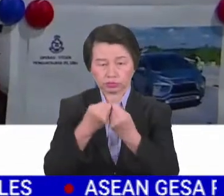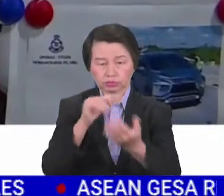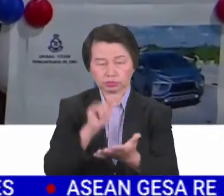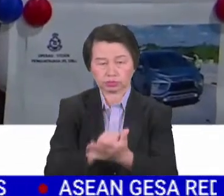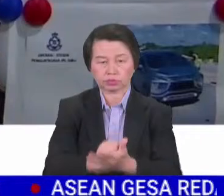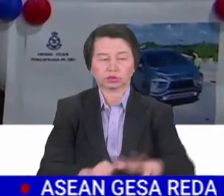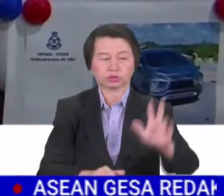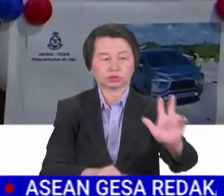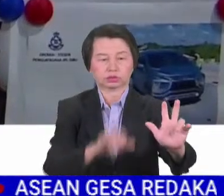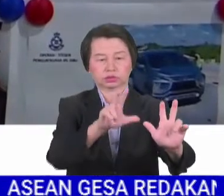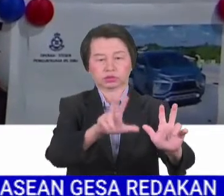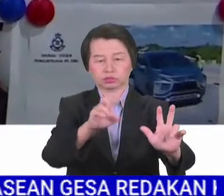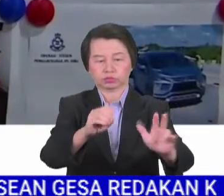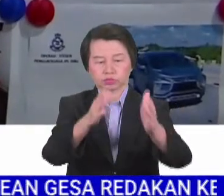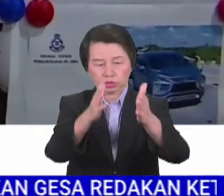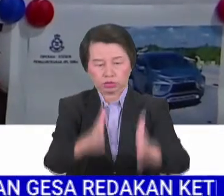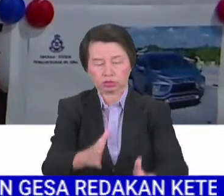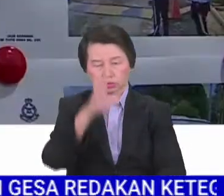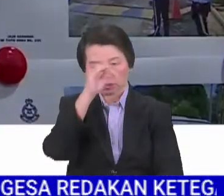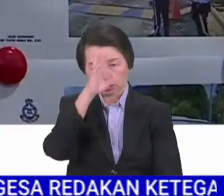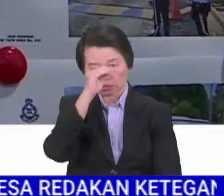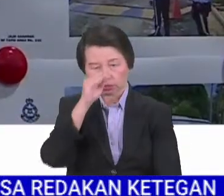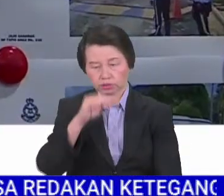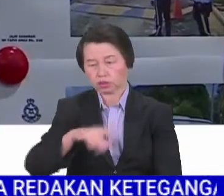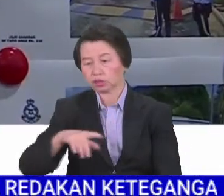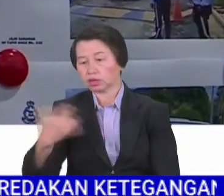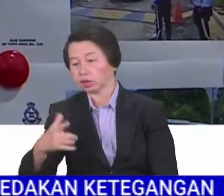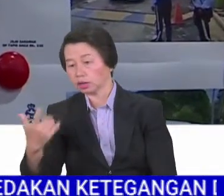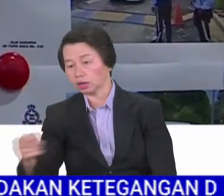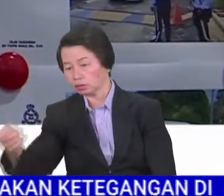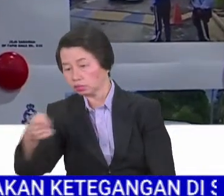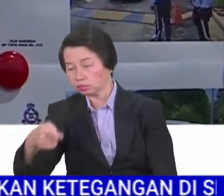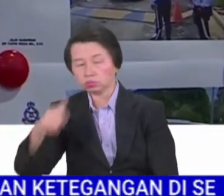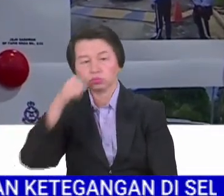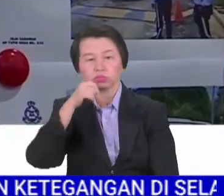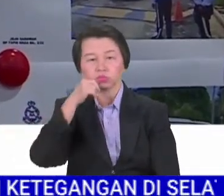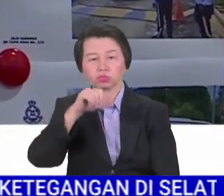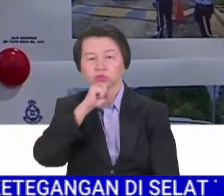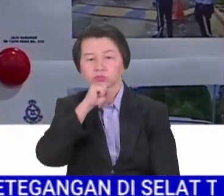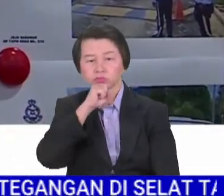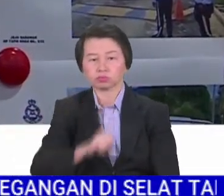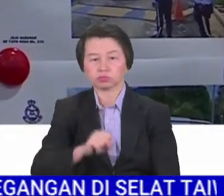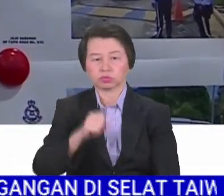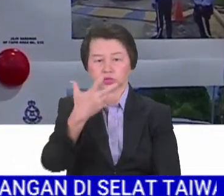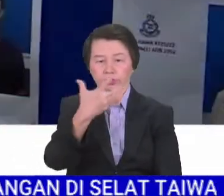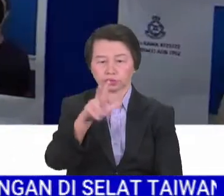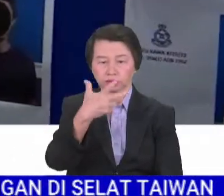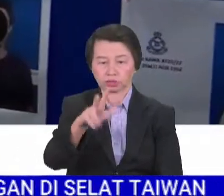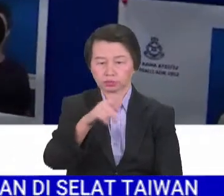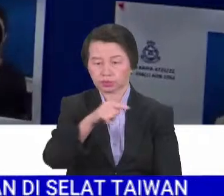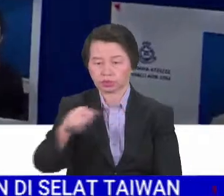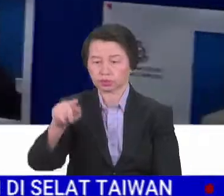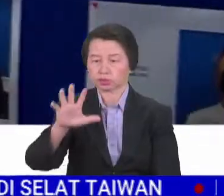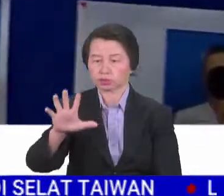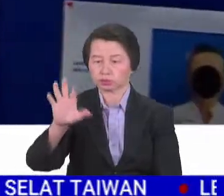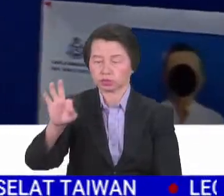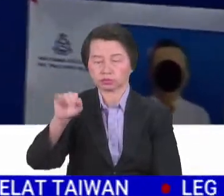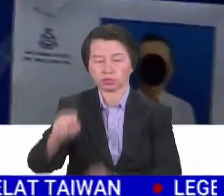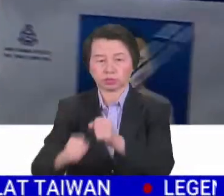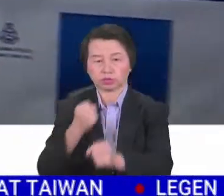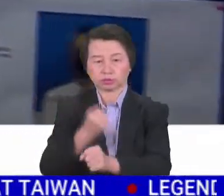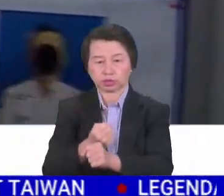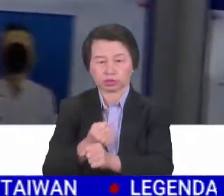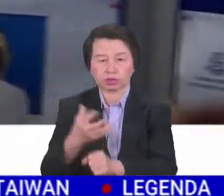tersebut, 330 orang adalah lelaki dan selebihnya adalah perempuan berusia antara 17 hingga 59